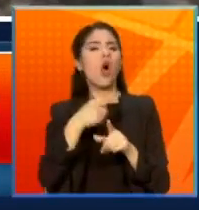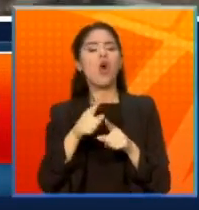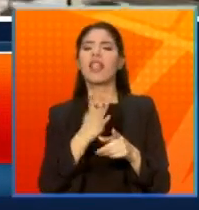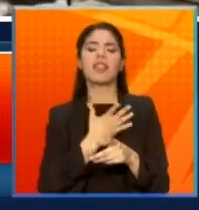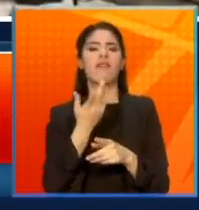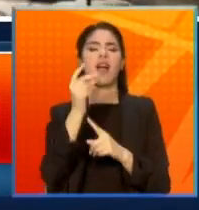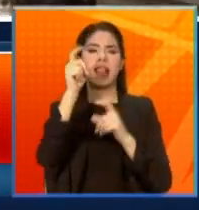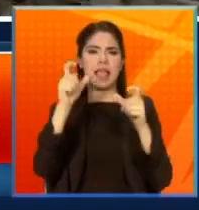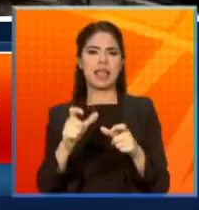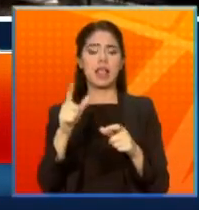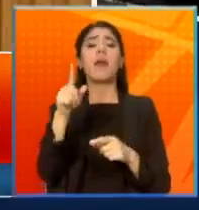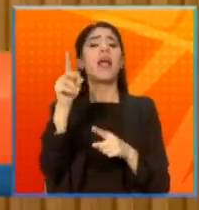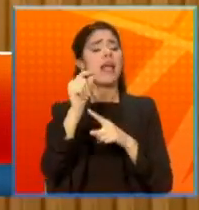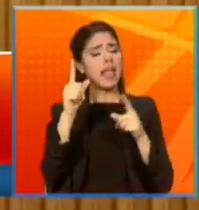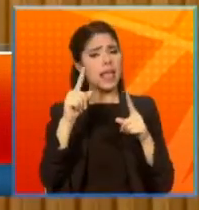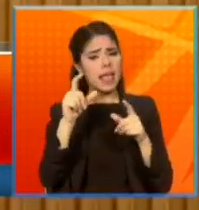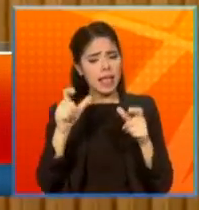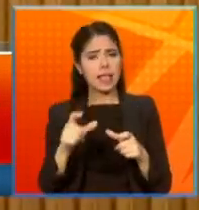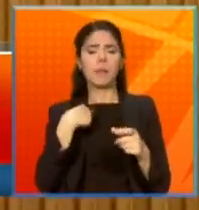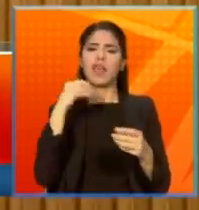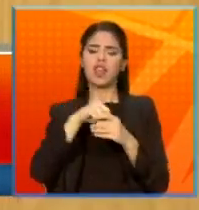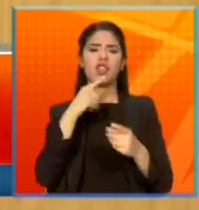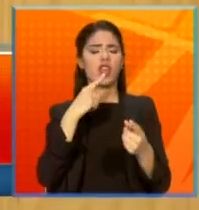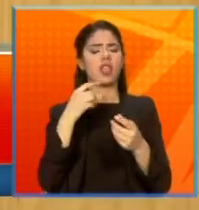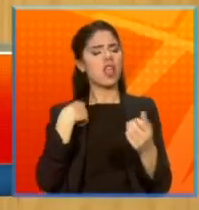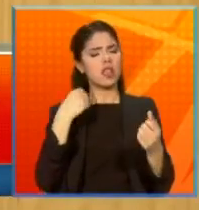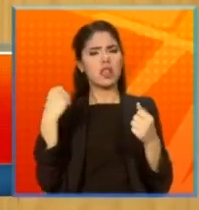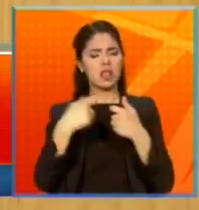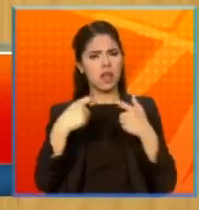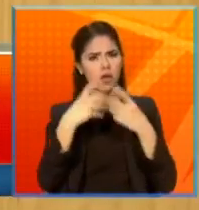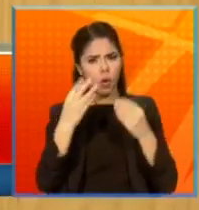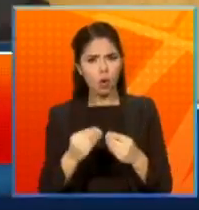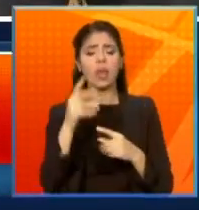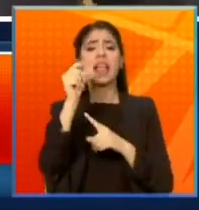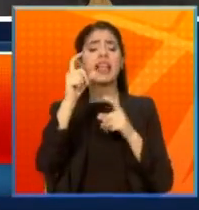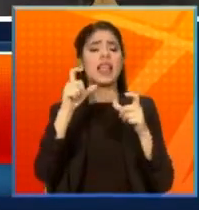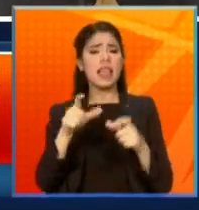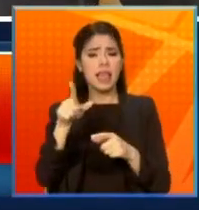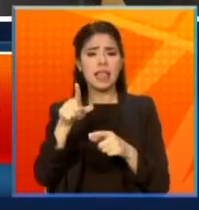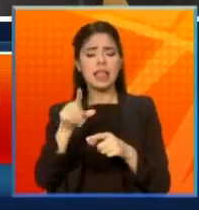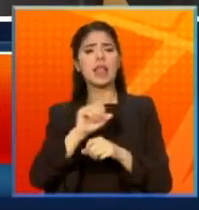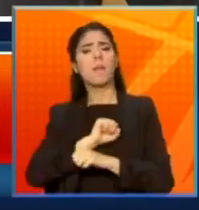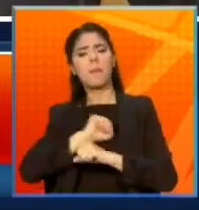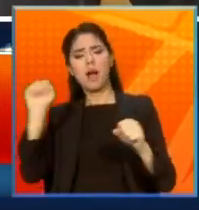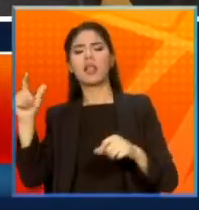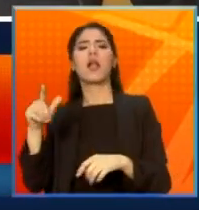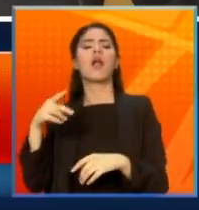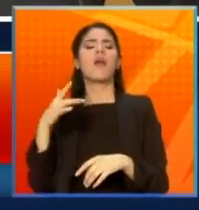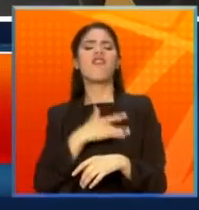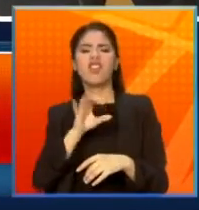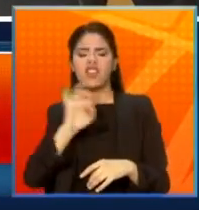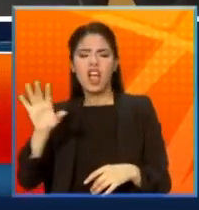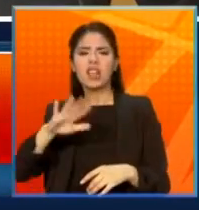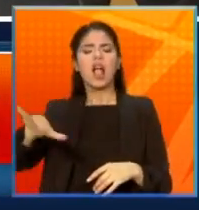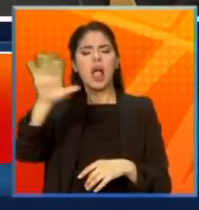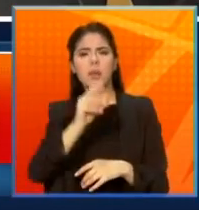diyebilirim diyor. Niye gelip meclise kapalı oturumda bilgi vermiyorlar? İdlib patlayacak, zalimler ve katiller